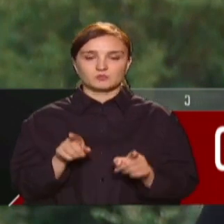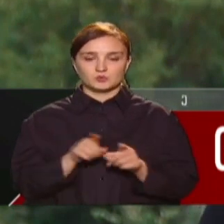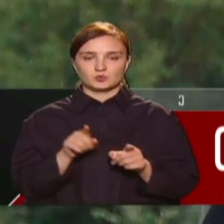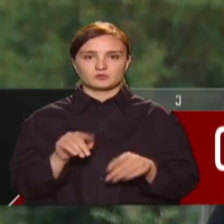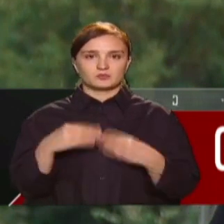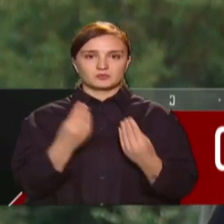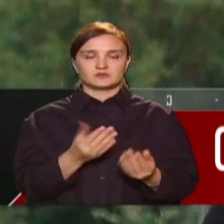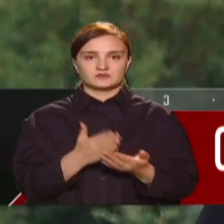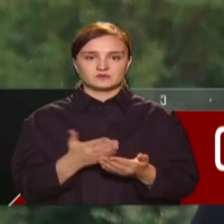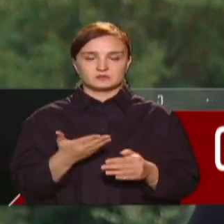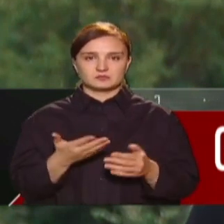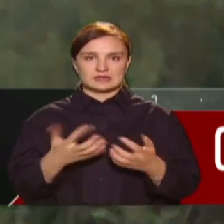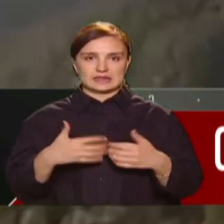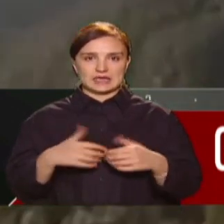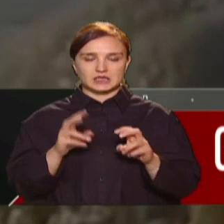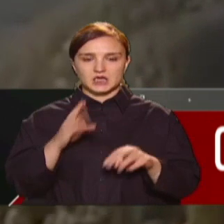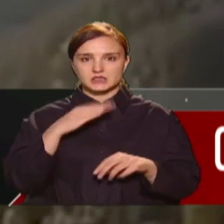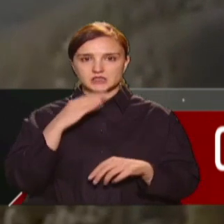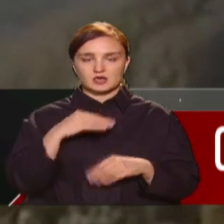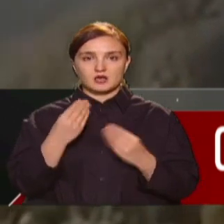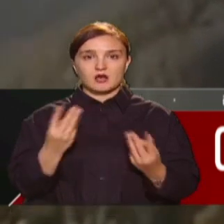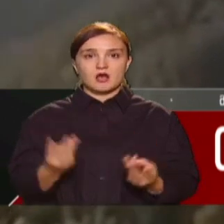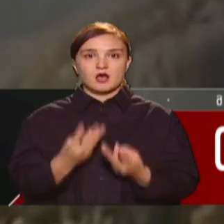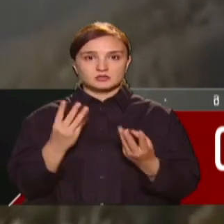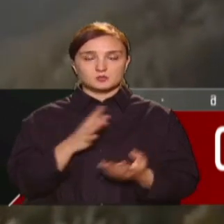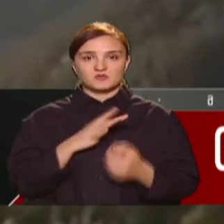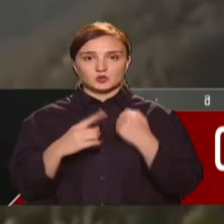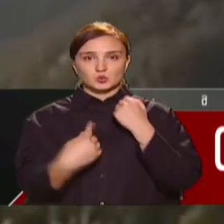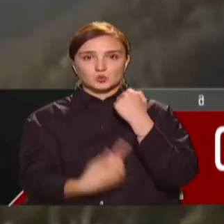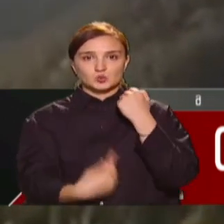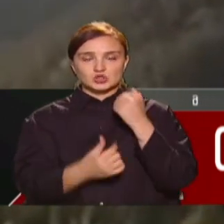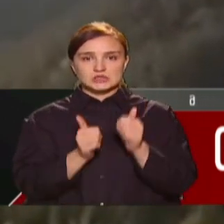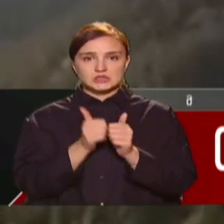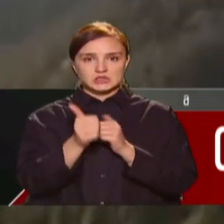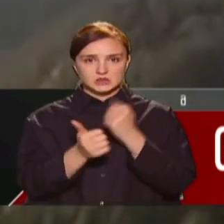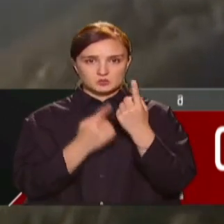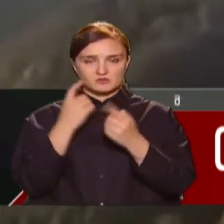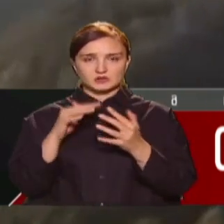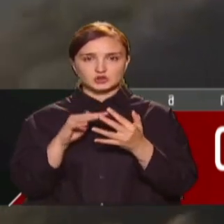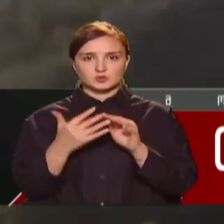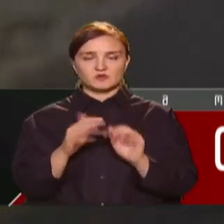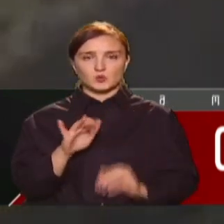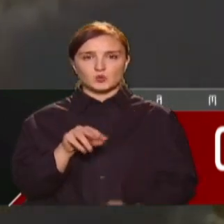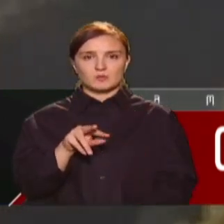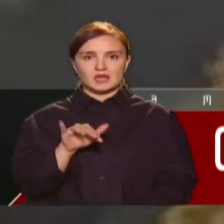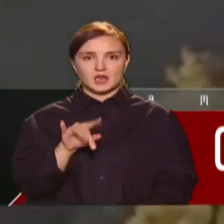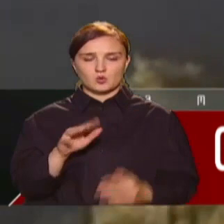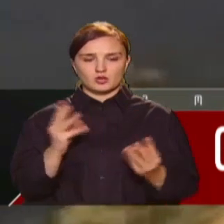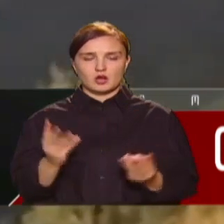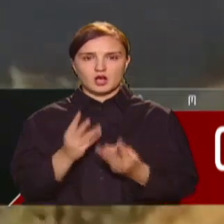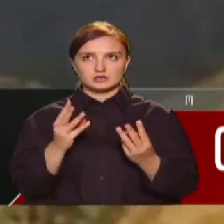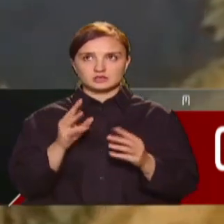miezodebat mtsime tekhnikit tsqali. Khandzari iqo Tushetshi, tsinastari informatsiit Sopel Kumelaurtashi khandzari